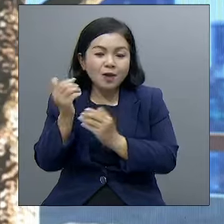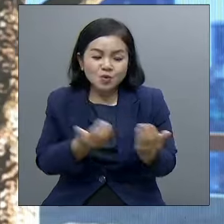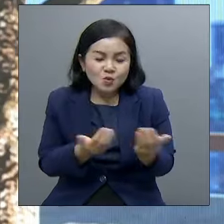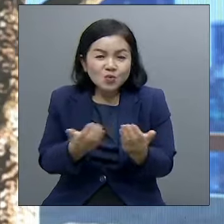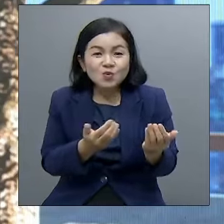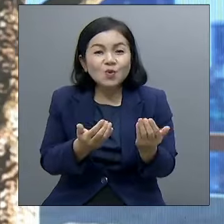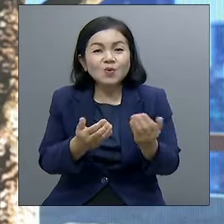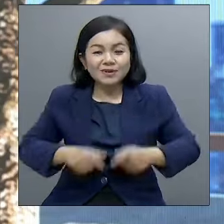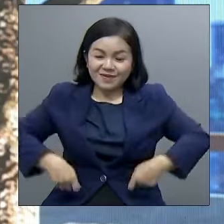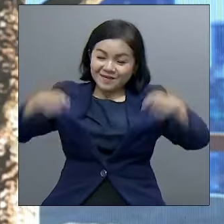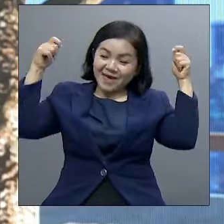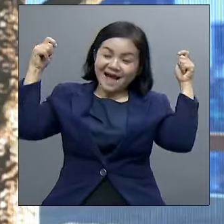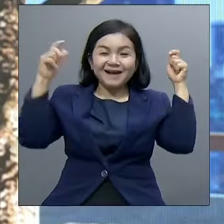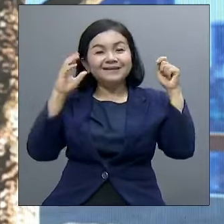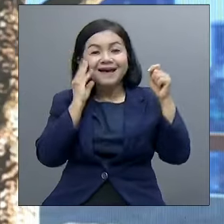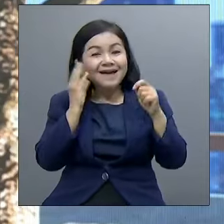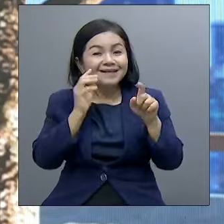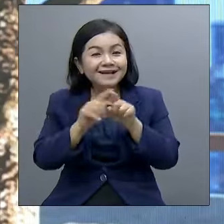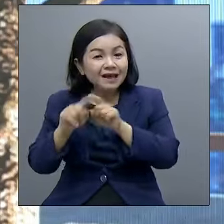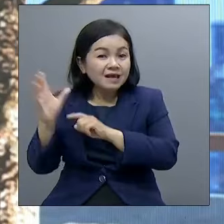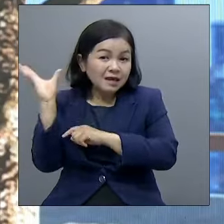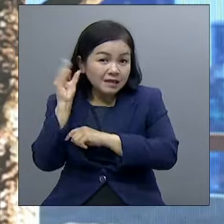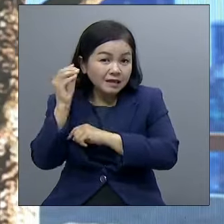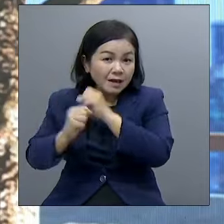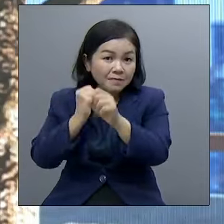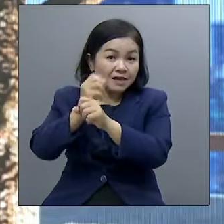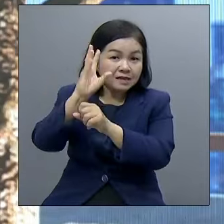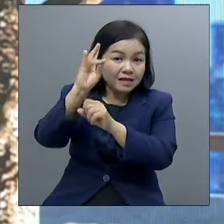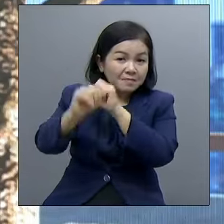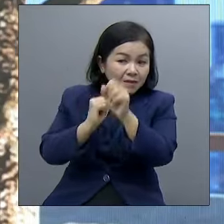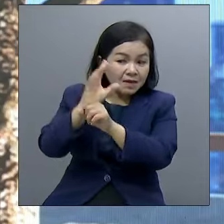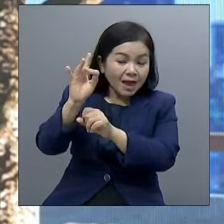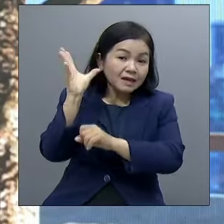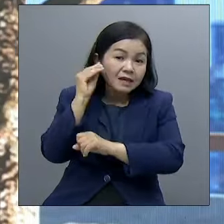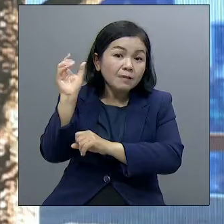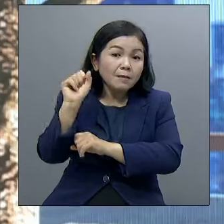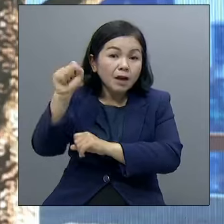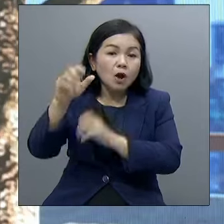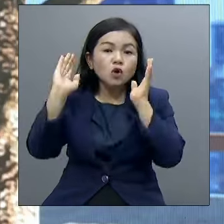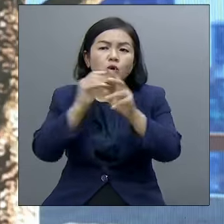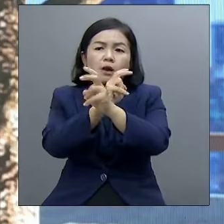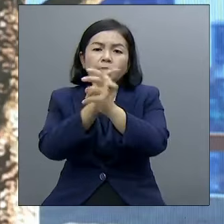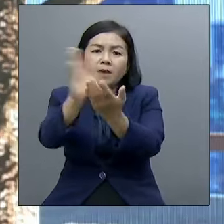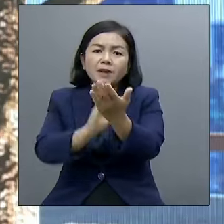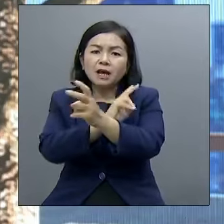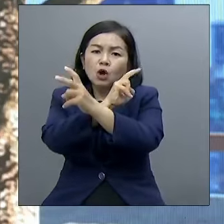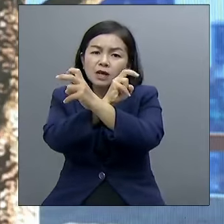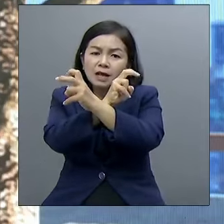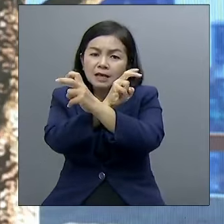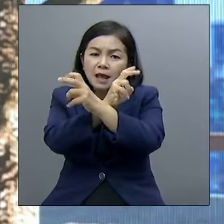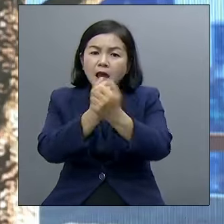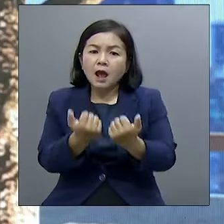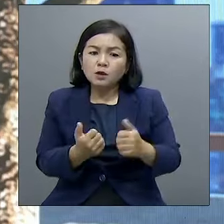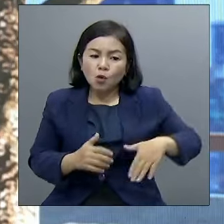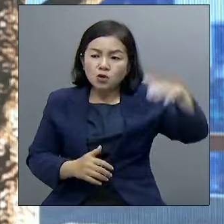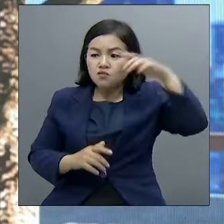บางทีเอ้ยลูกแก้ผ้านู่นนี่นั่นเคยได้ยินไหมเมื่อสัก 7-8 ปีที่แล้วบอกว่ามีคดีที่ชาวออสเตรียเนี่ยเป็นเด็กแล้วพอโตขึ้นมามาฟ้อง